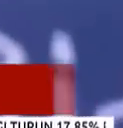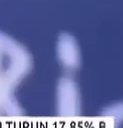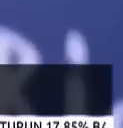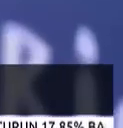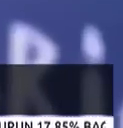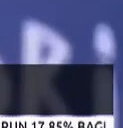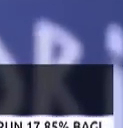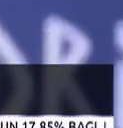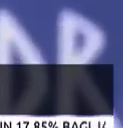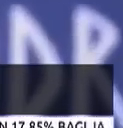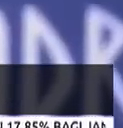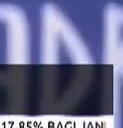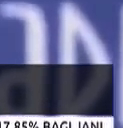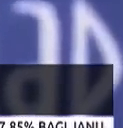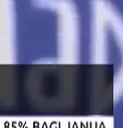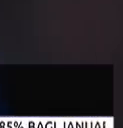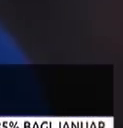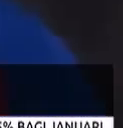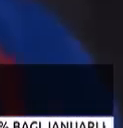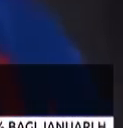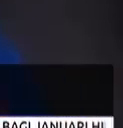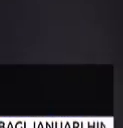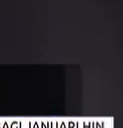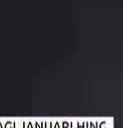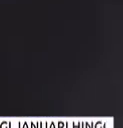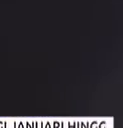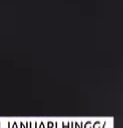Barca dapat bekalan selesa ke Anfield.